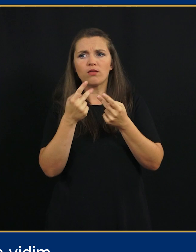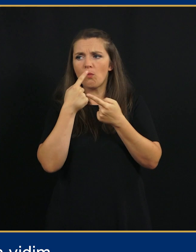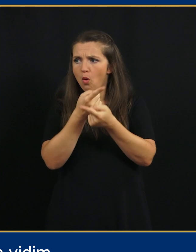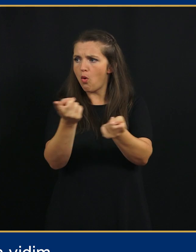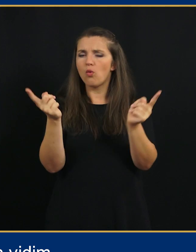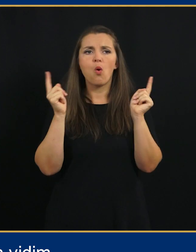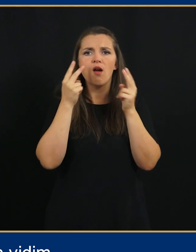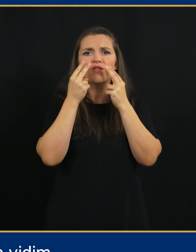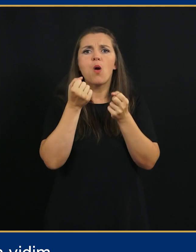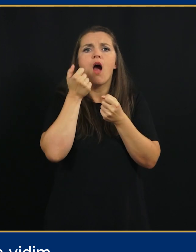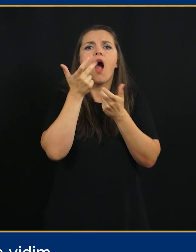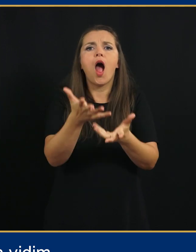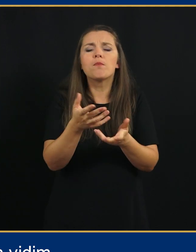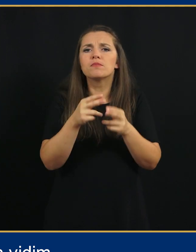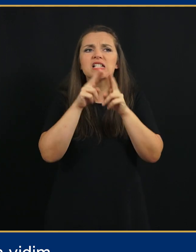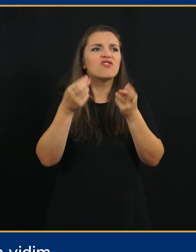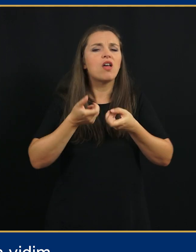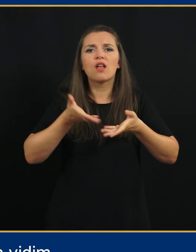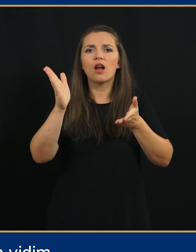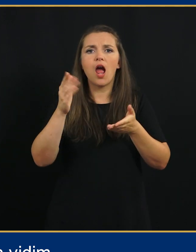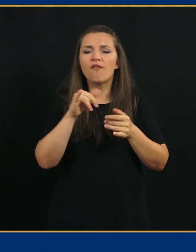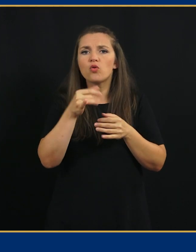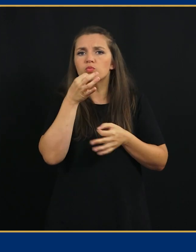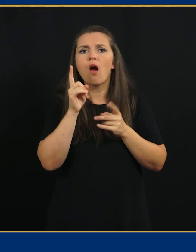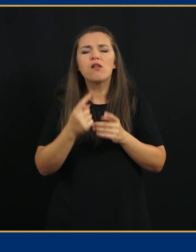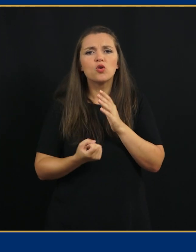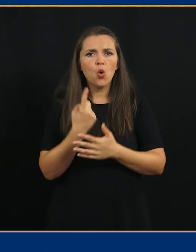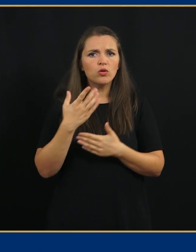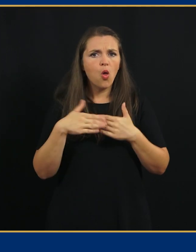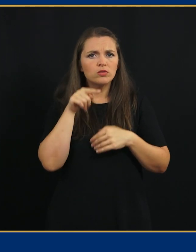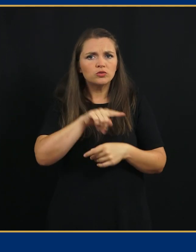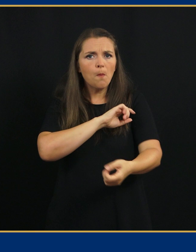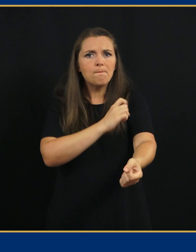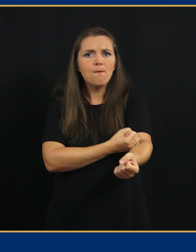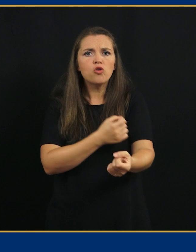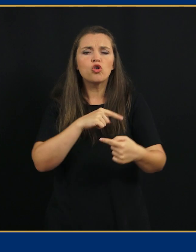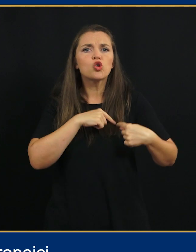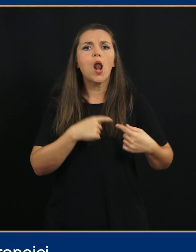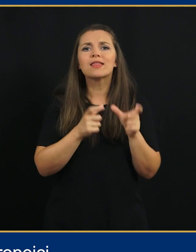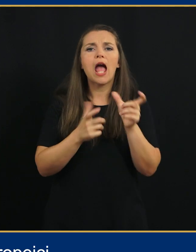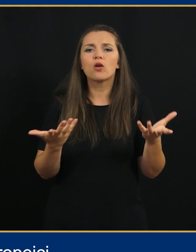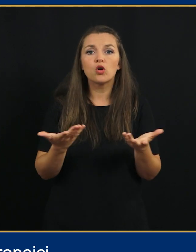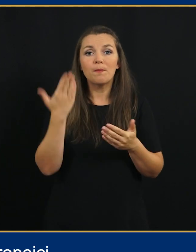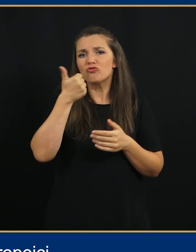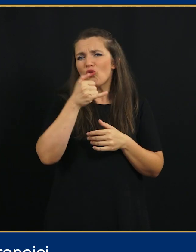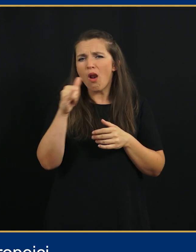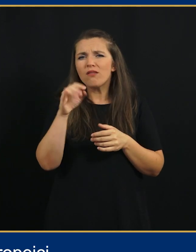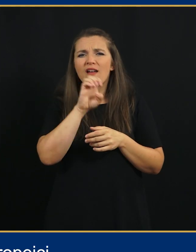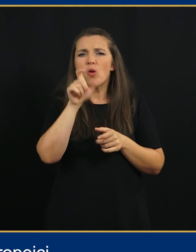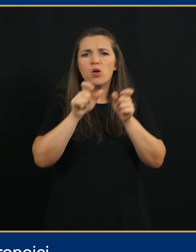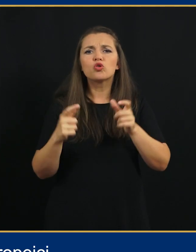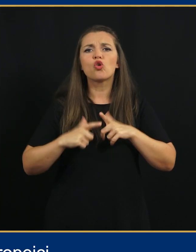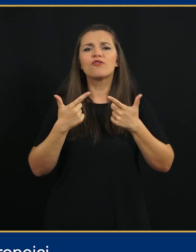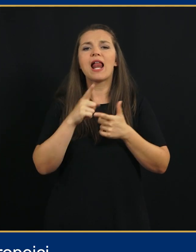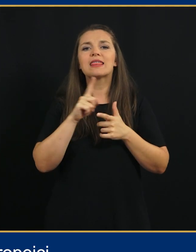okoli sebe in vidim, kam gre svet, se vedno znova sprašujem, kaj se je zgodilo s to močjo. Pred približno 100 leti so Evropejci